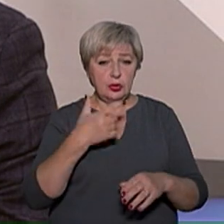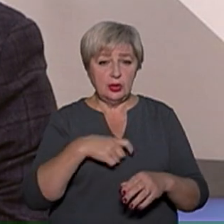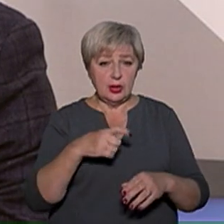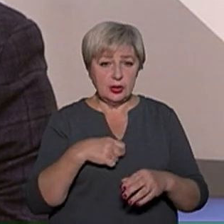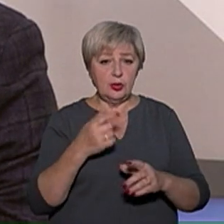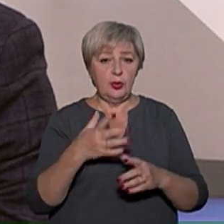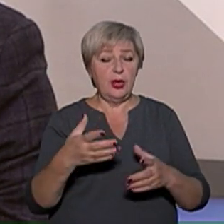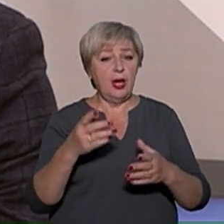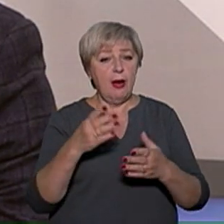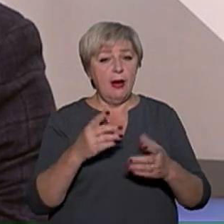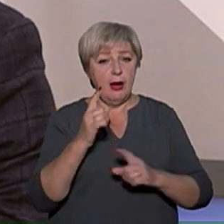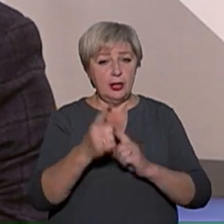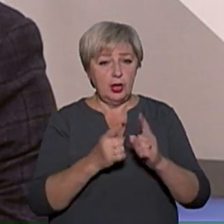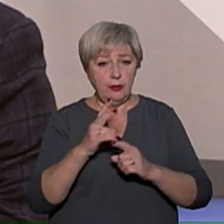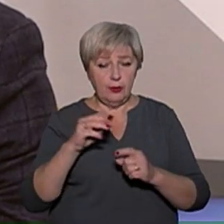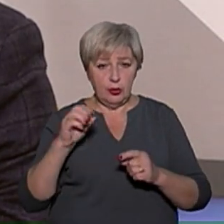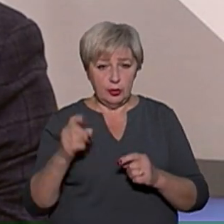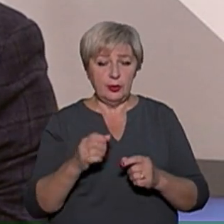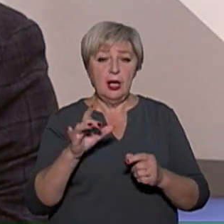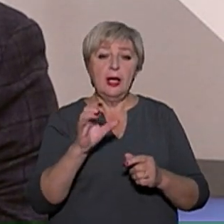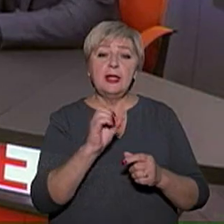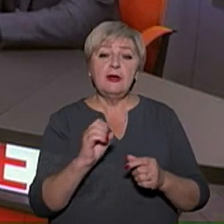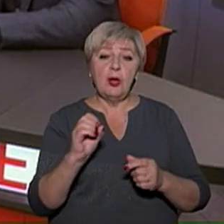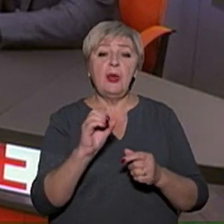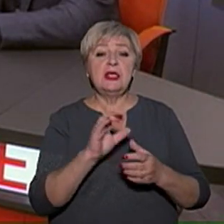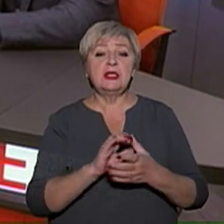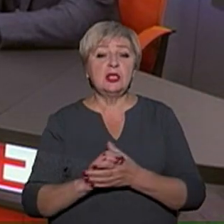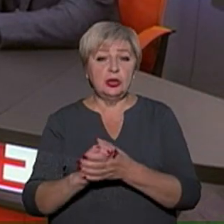від партії «Європейська солідарність» закликають